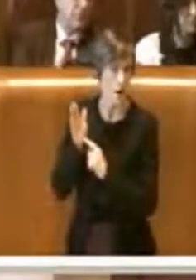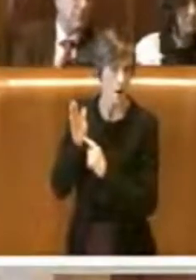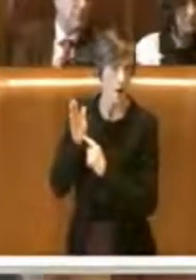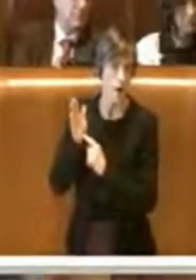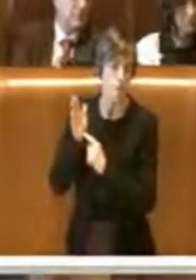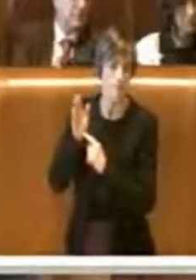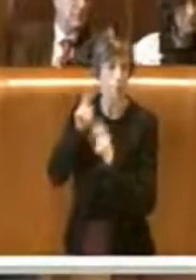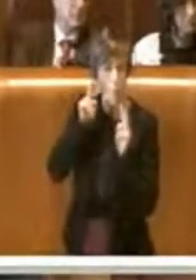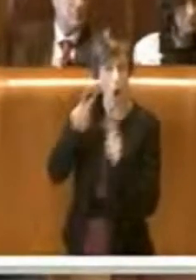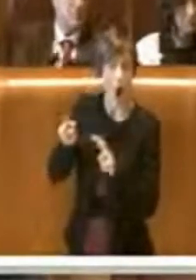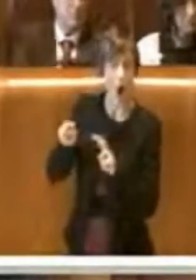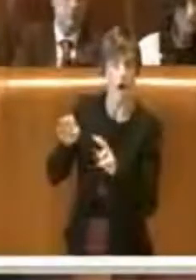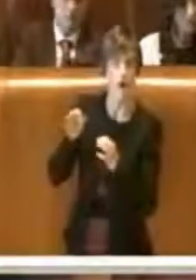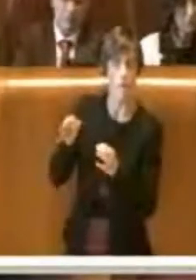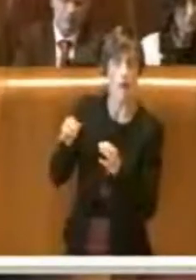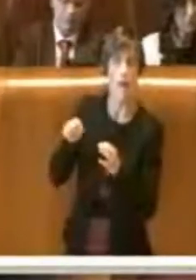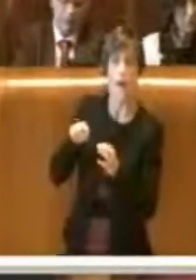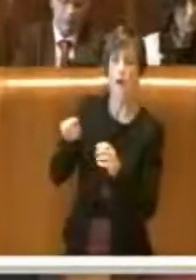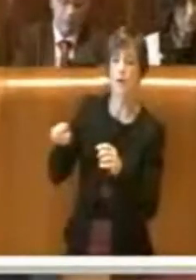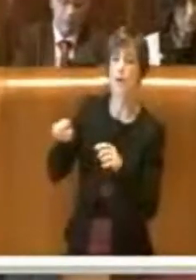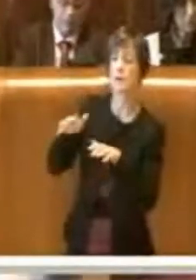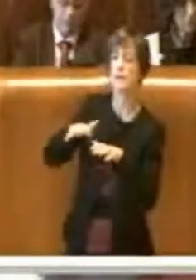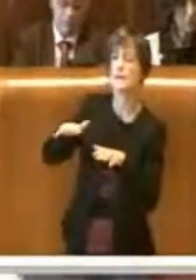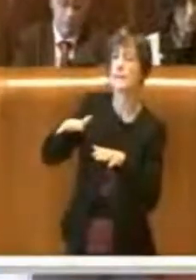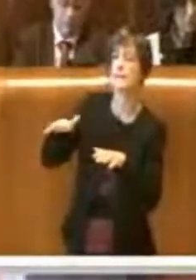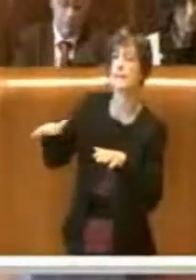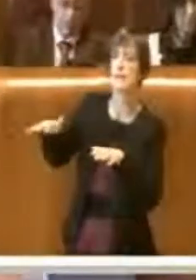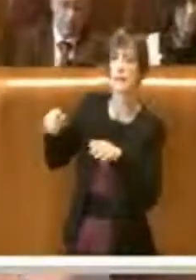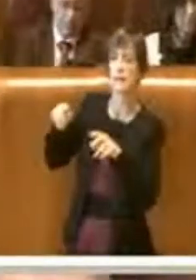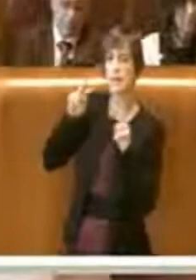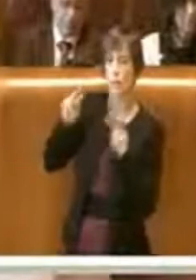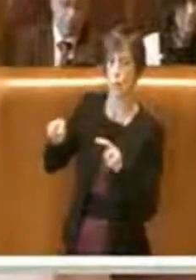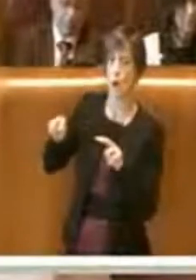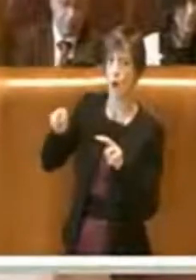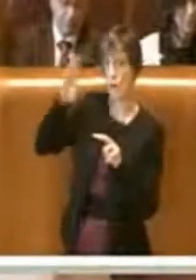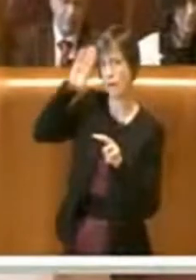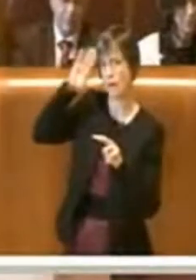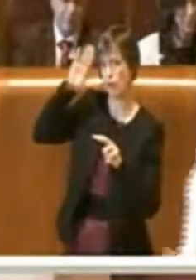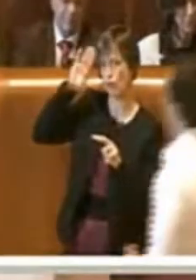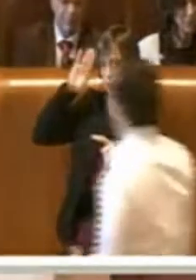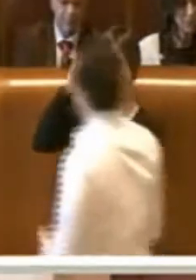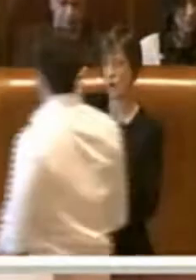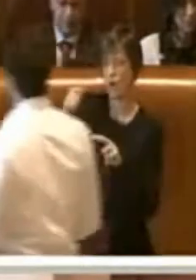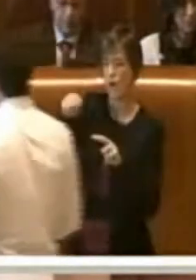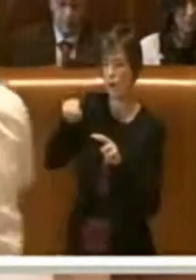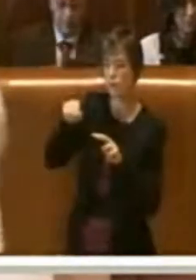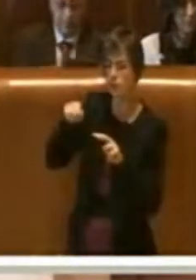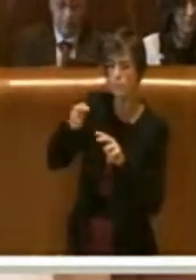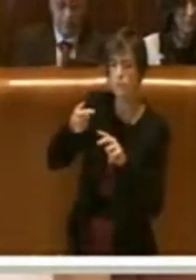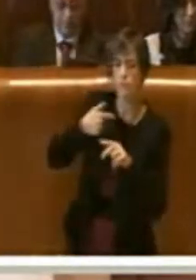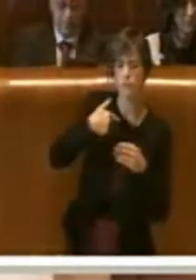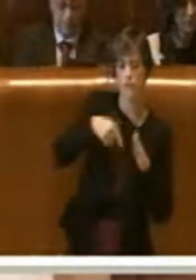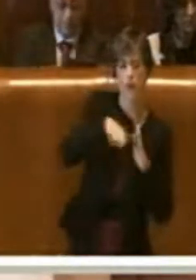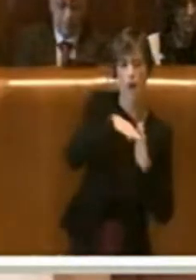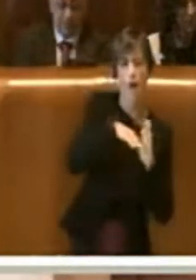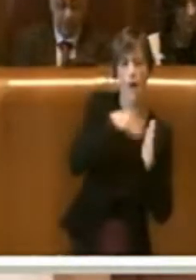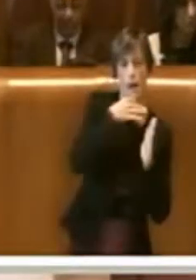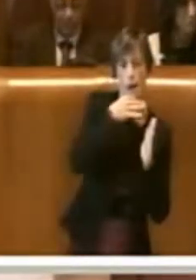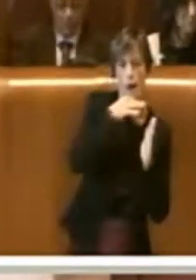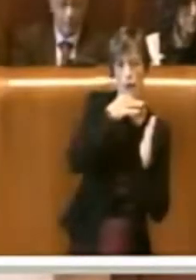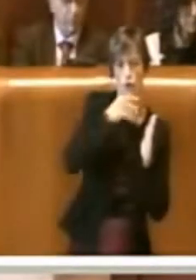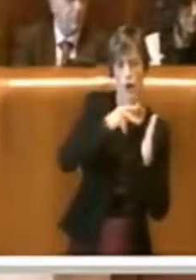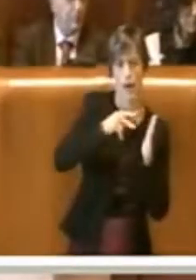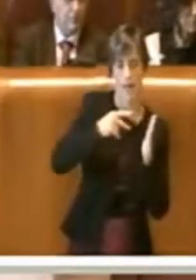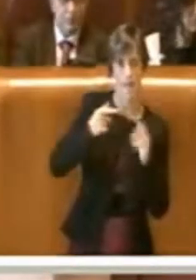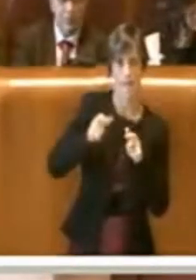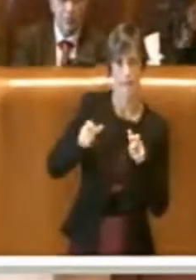siti che sono stati individuati dalla relazione fatta dai tecnici prevista dall'ordinanza della Regione,